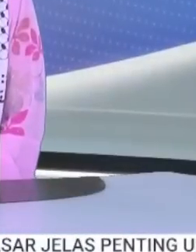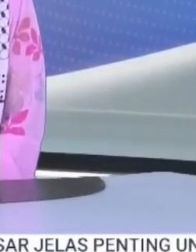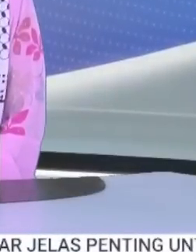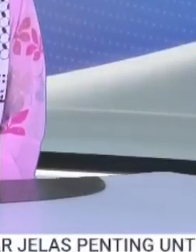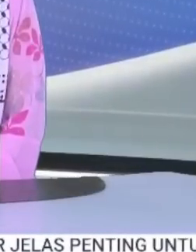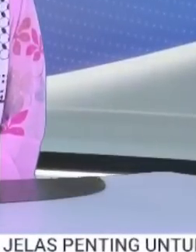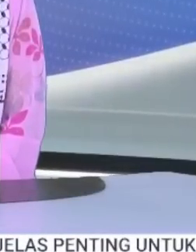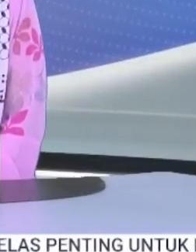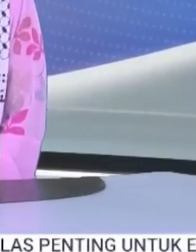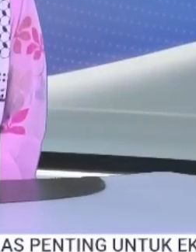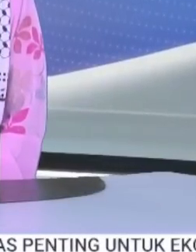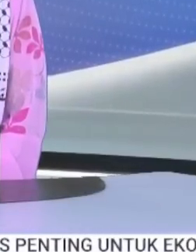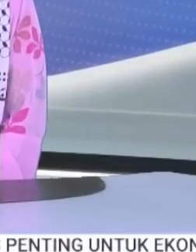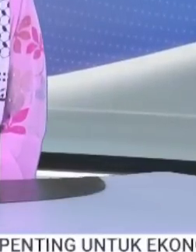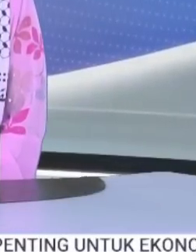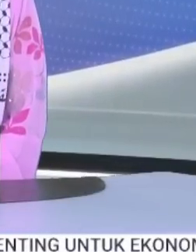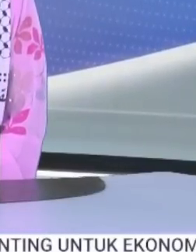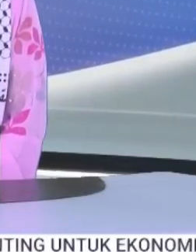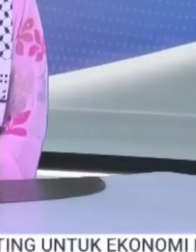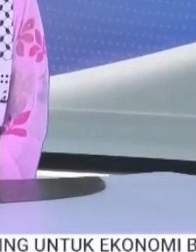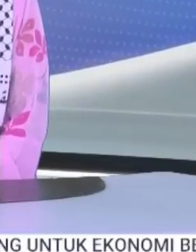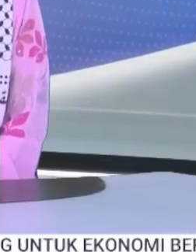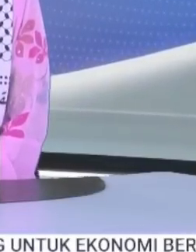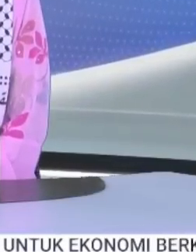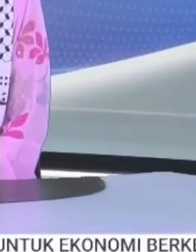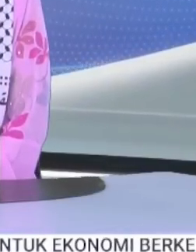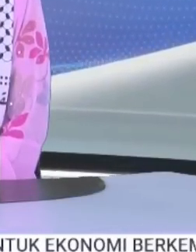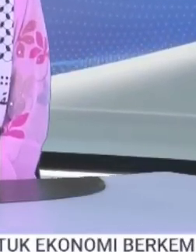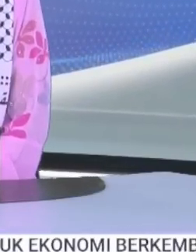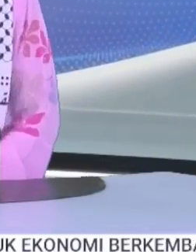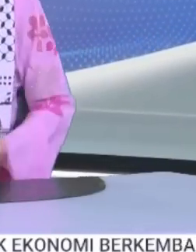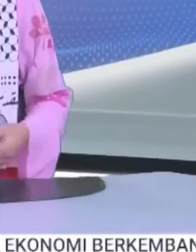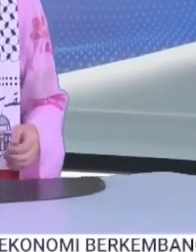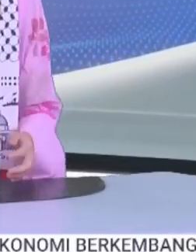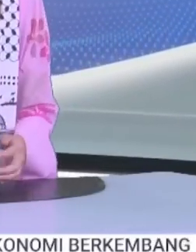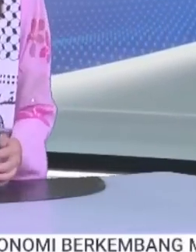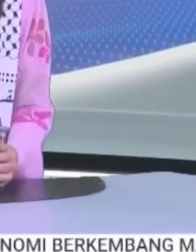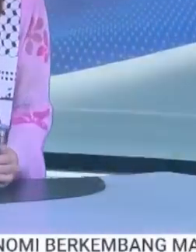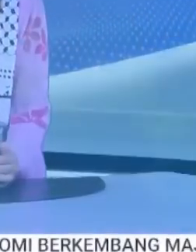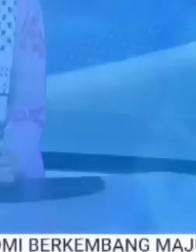Berita perdana diteruskan dengan Stadium RTM. Malam ini bersama Otto Osman, silakan.